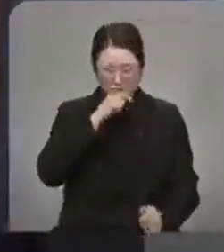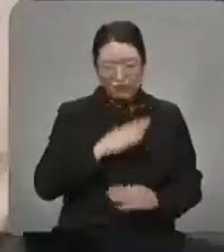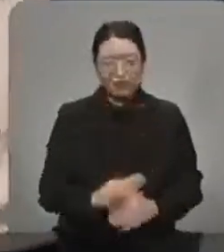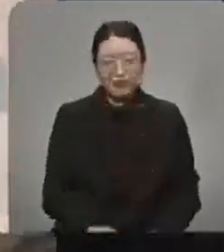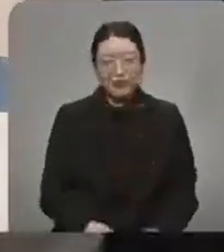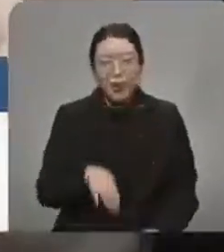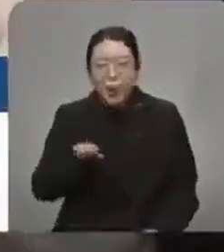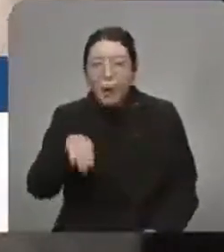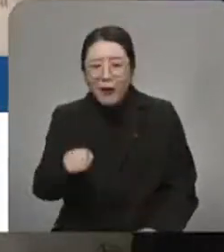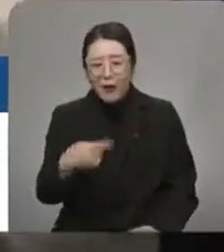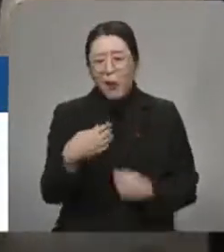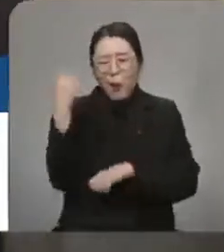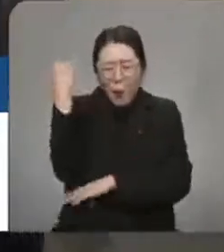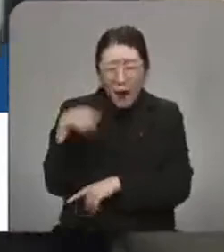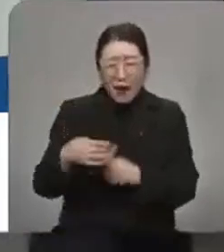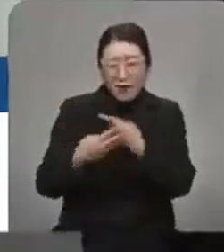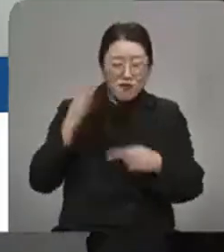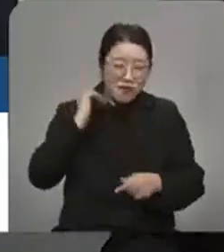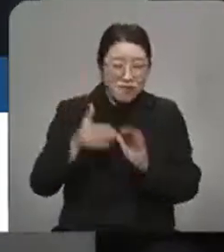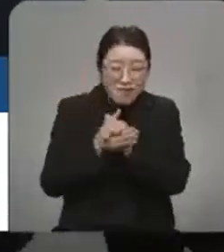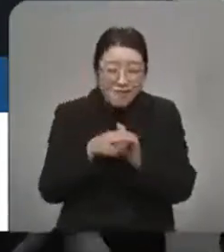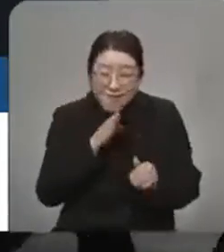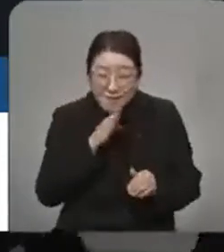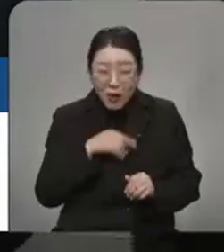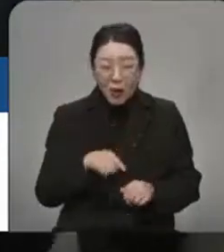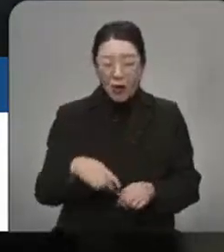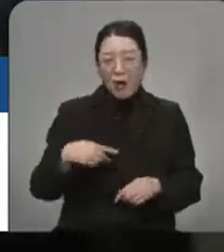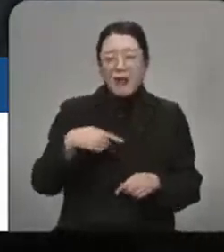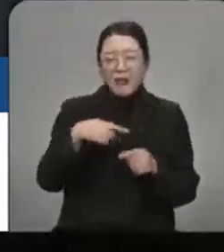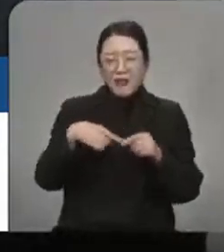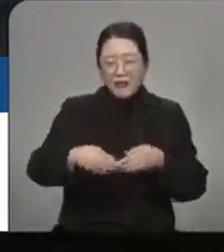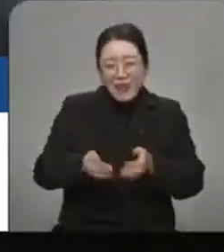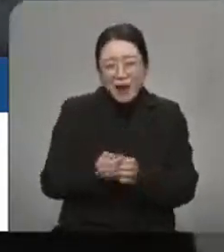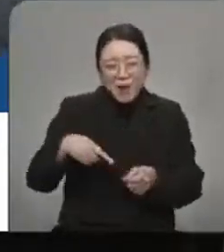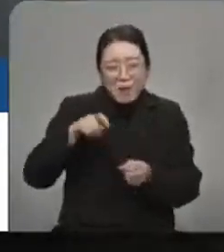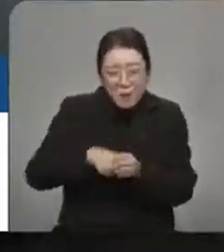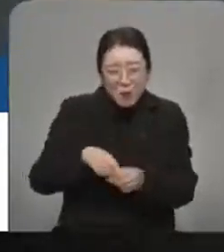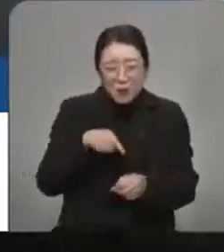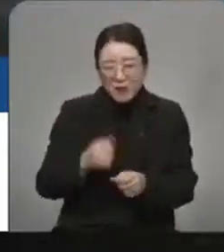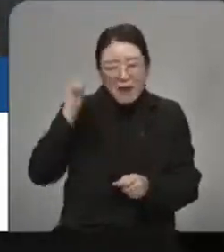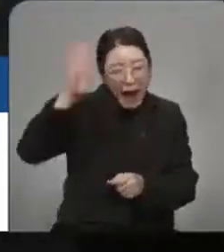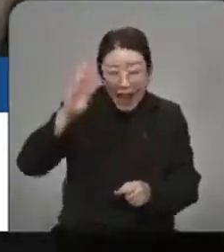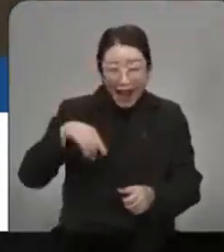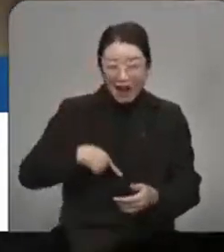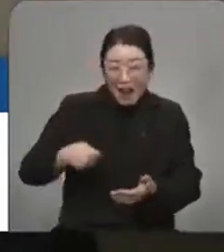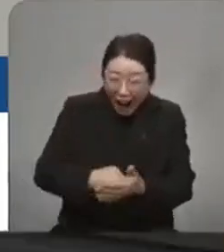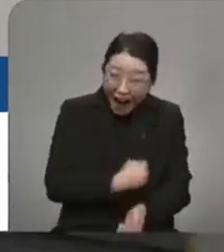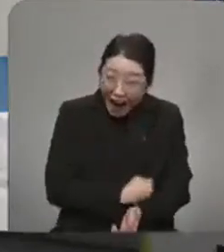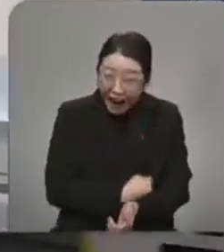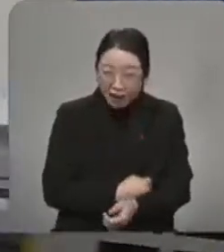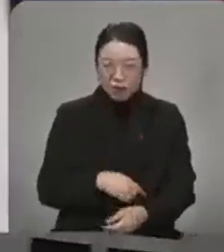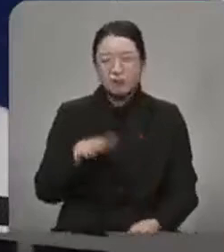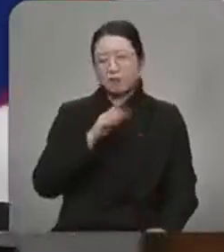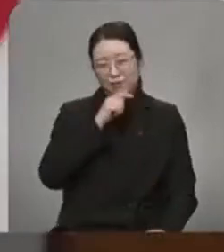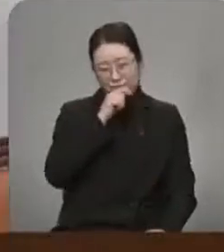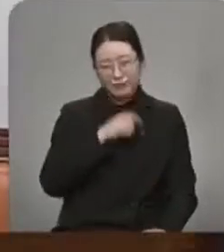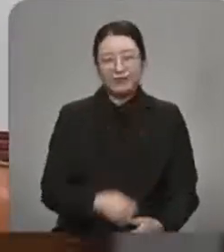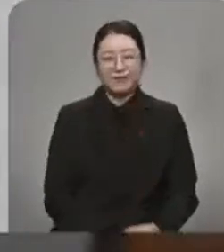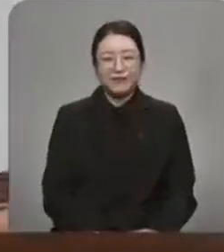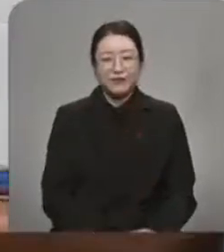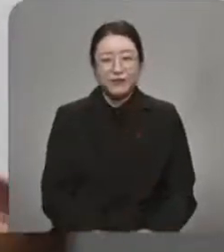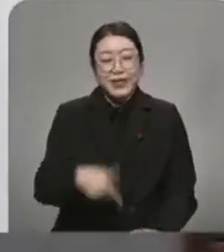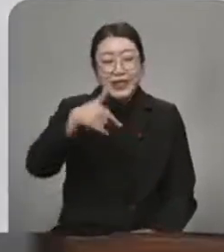먼저 친년이아요 방을 위해서 좀 불충 발단에 동참하신 양이 있으십니까 이어